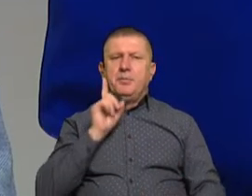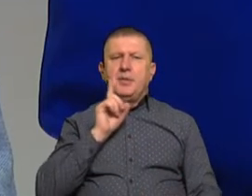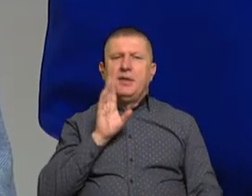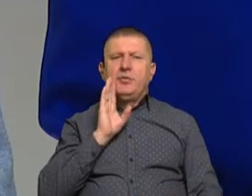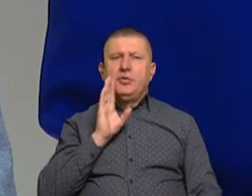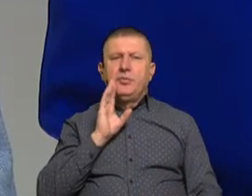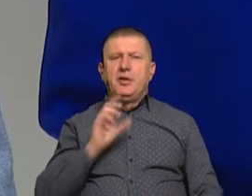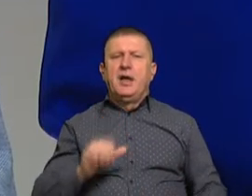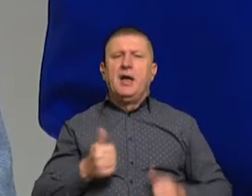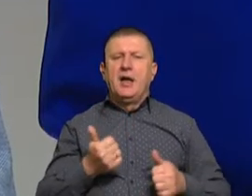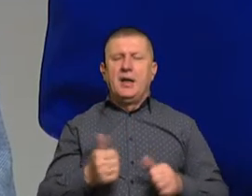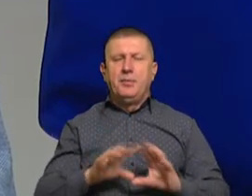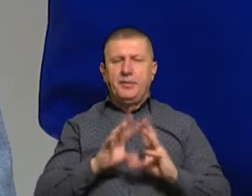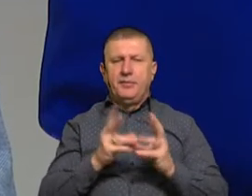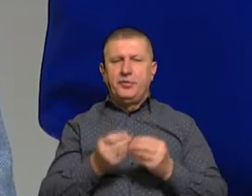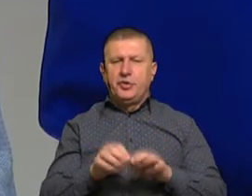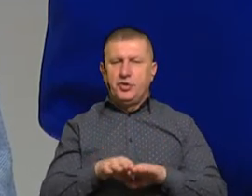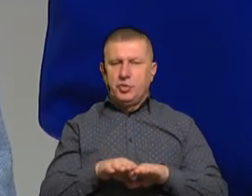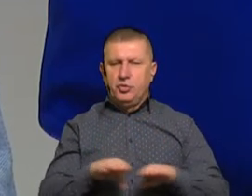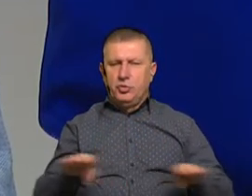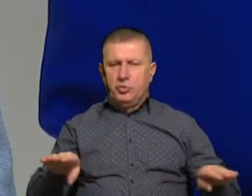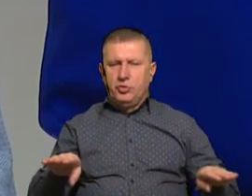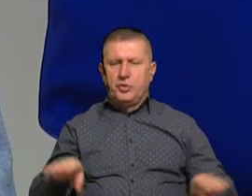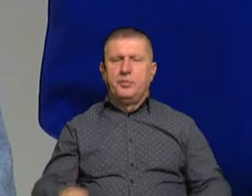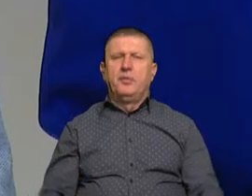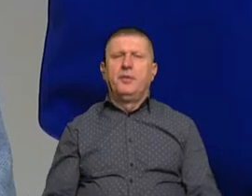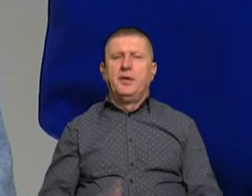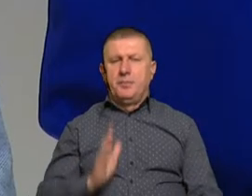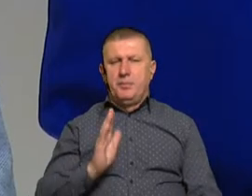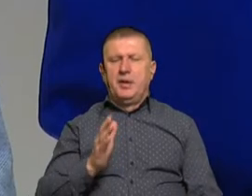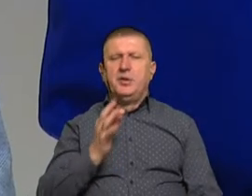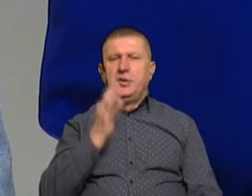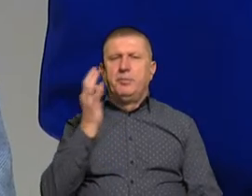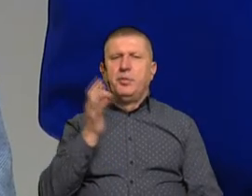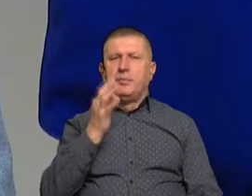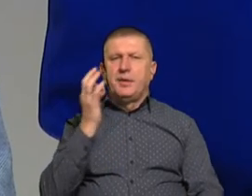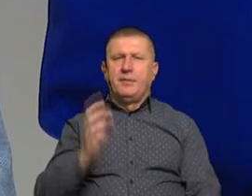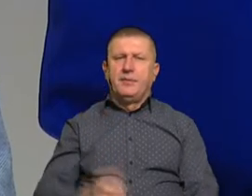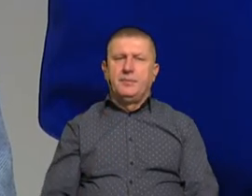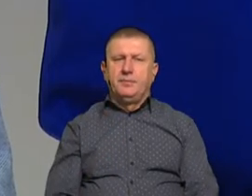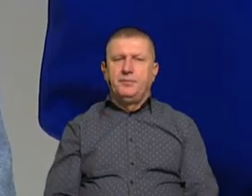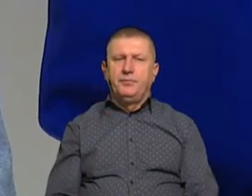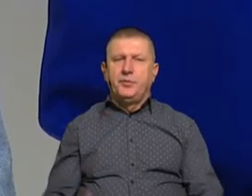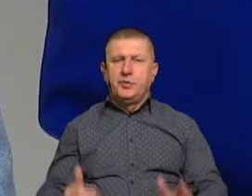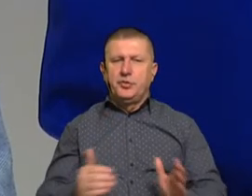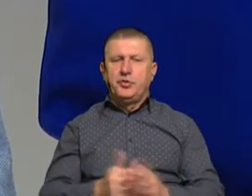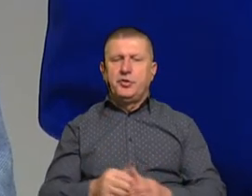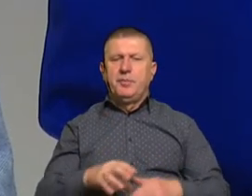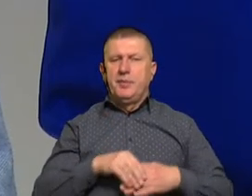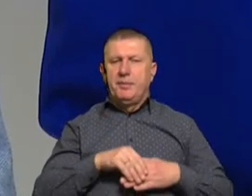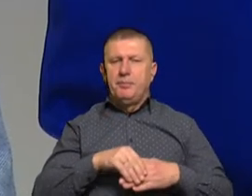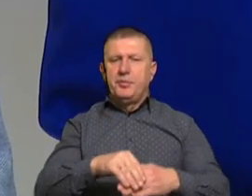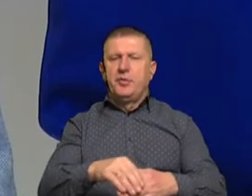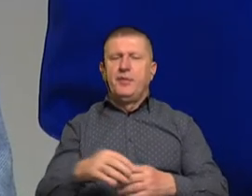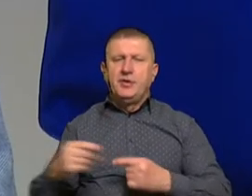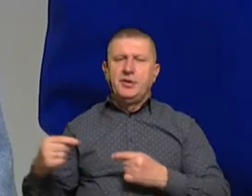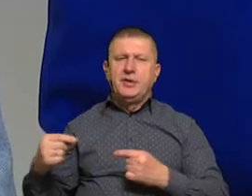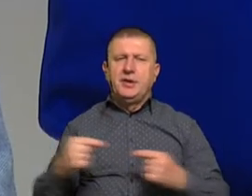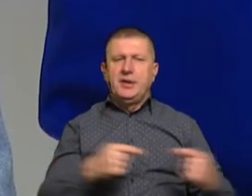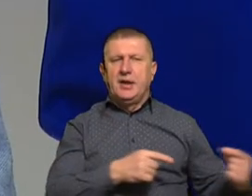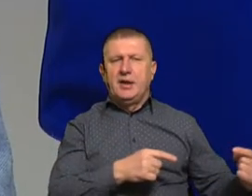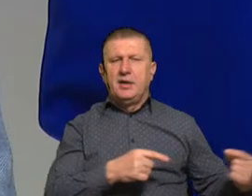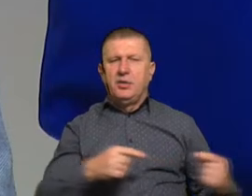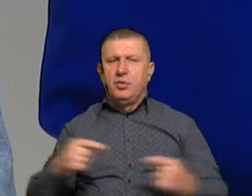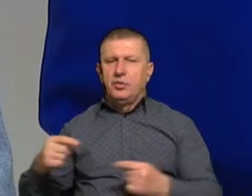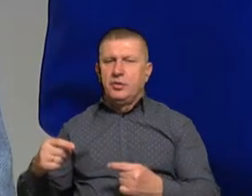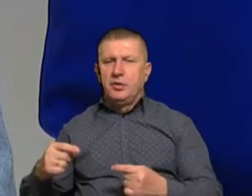się unormowało i wtedy jest szansa na poprawę, taka realna. Trzeba prowadzić dialog z poziomu miasta, z lasami